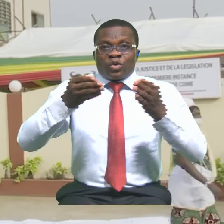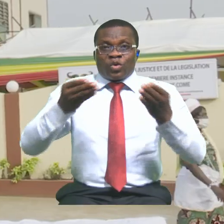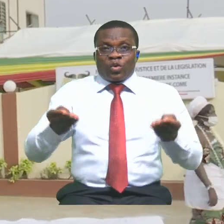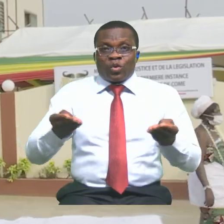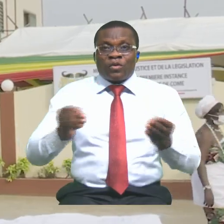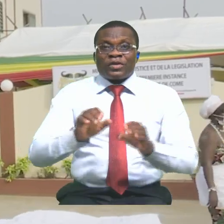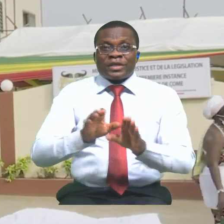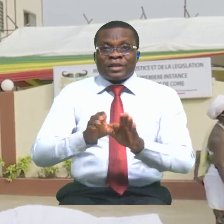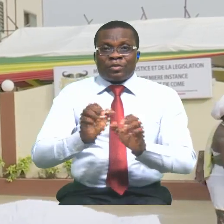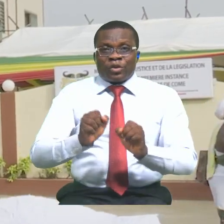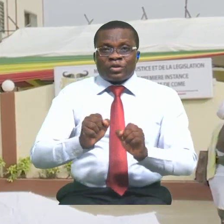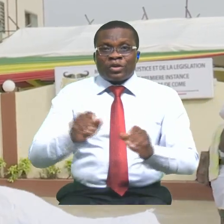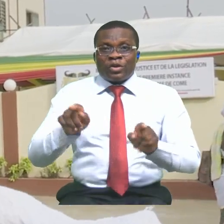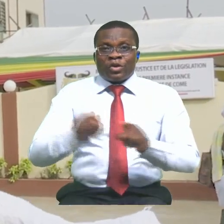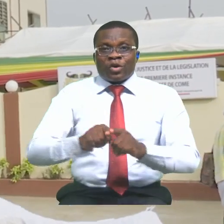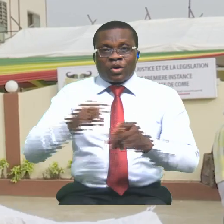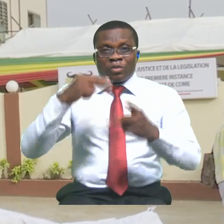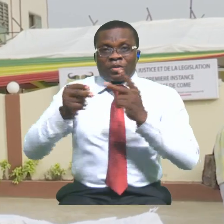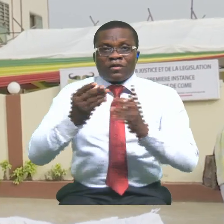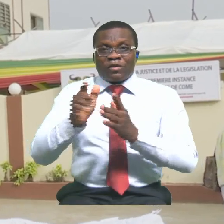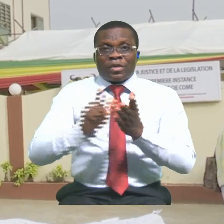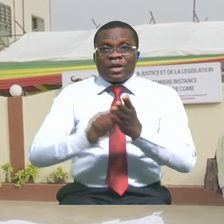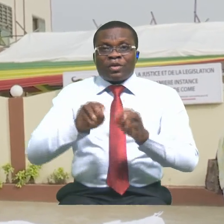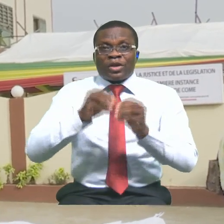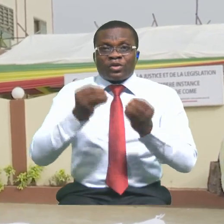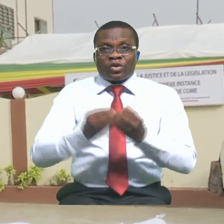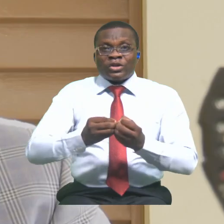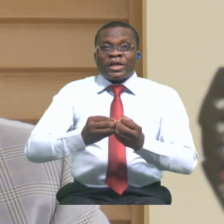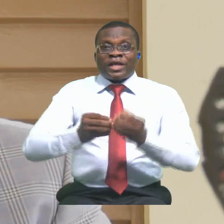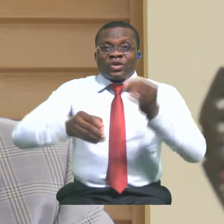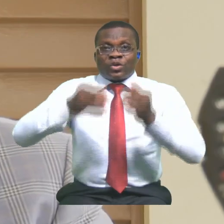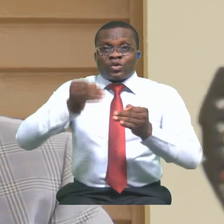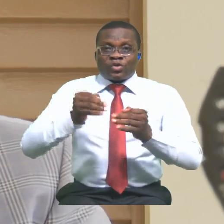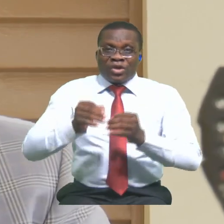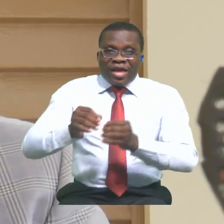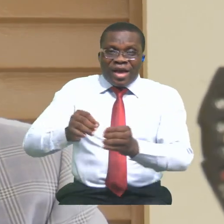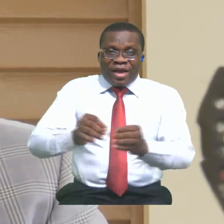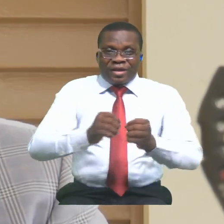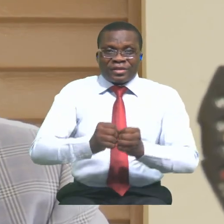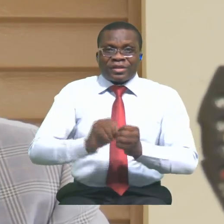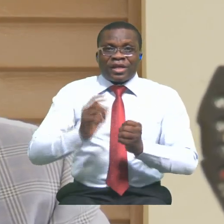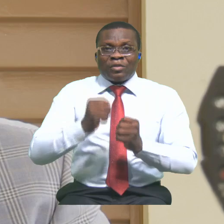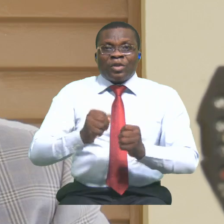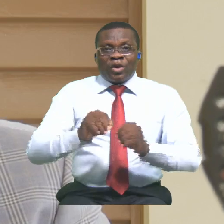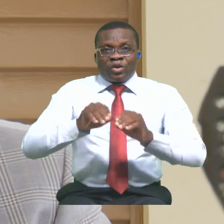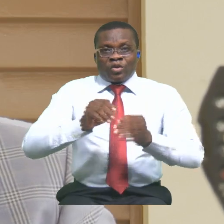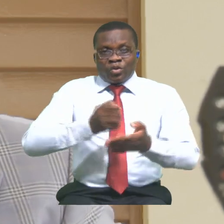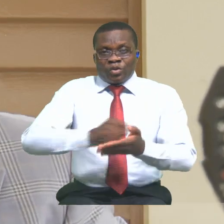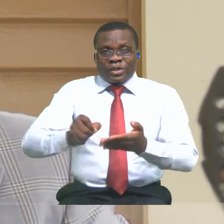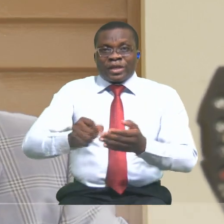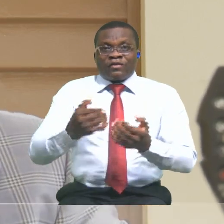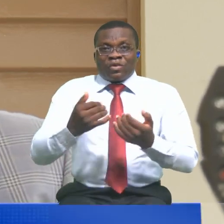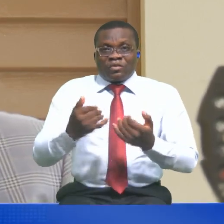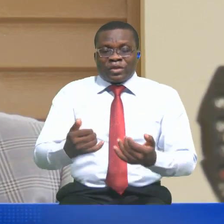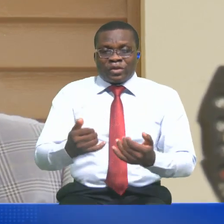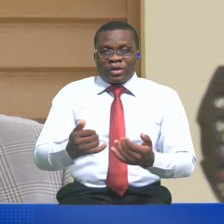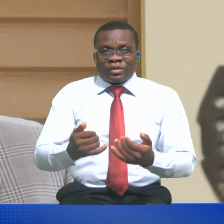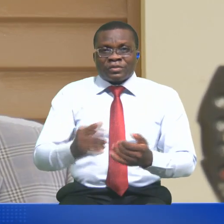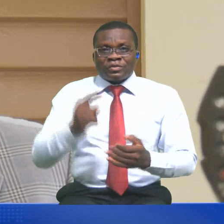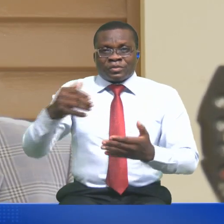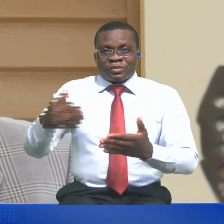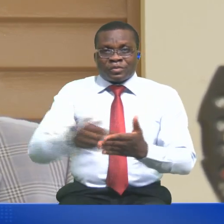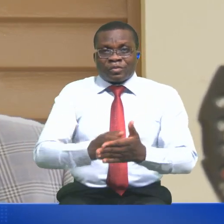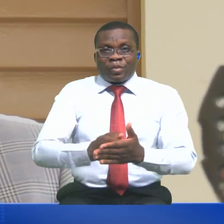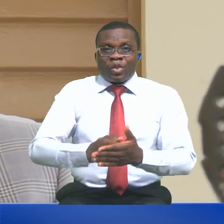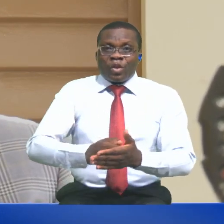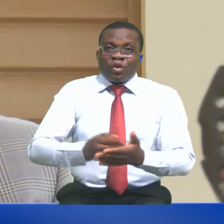ses portes, telles que prévues par la loi d'organisation judiciaire. Ensemble, nous écrivons en cet instant une nouvelle page